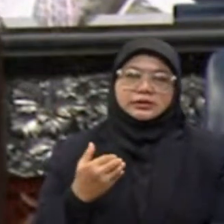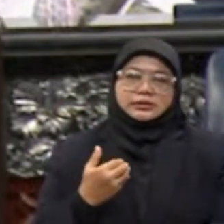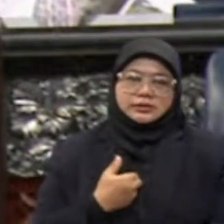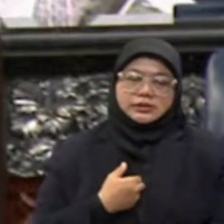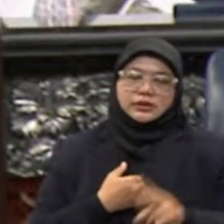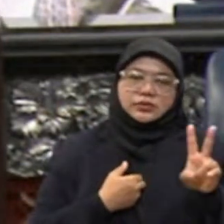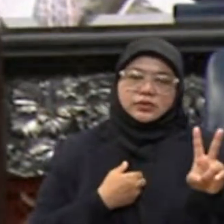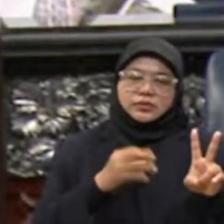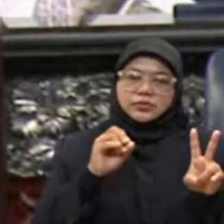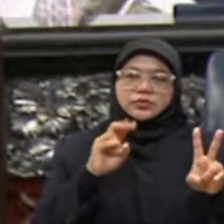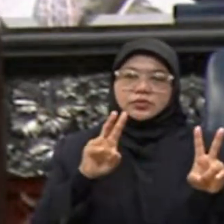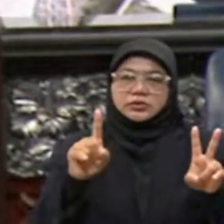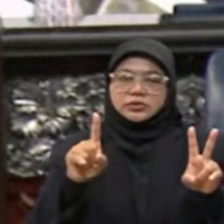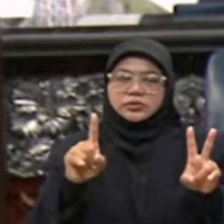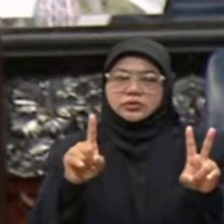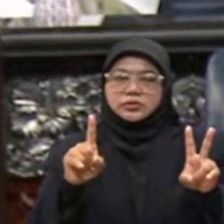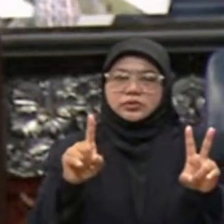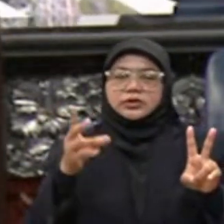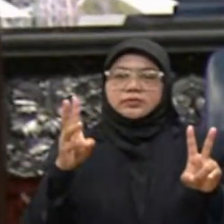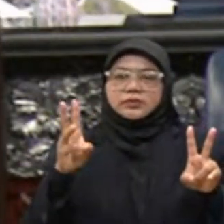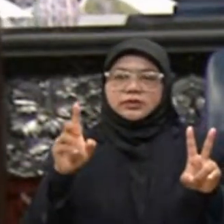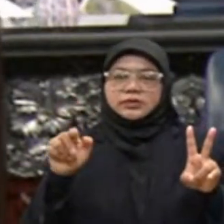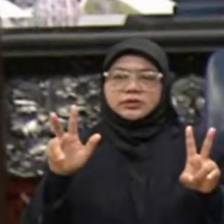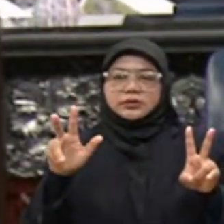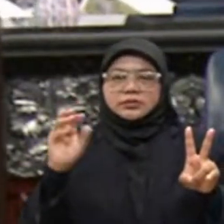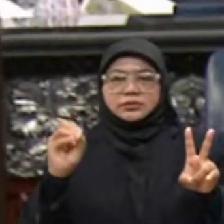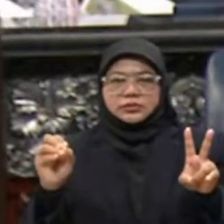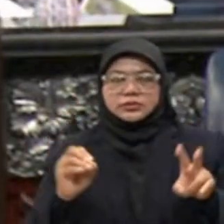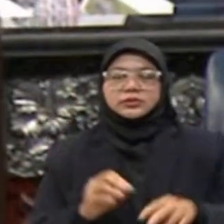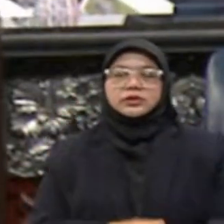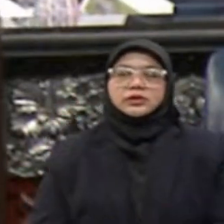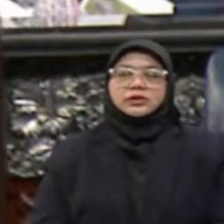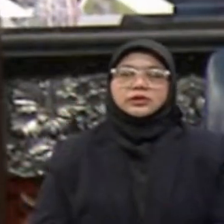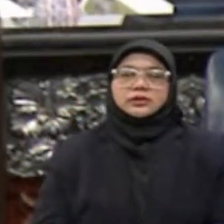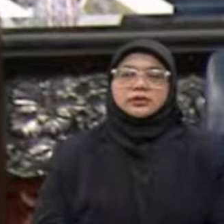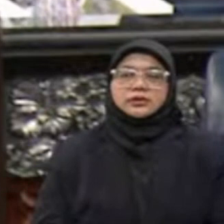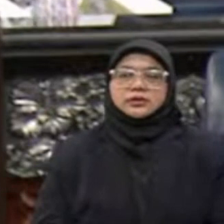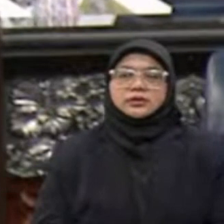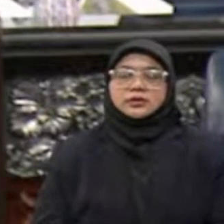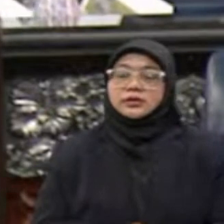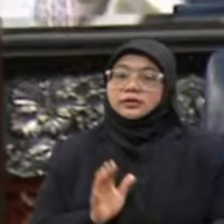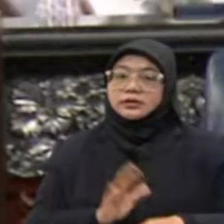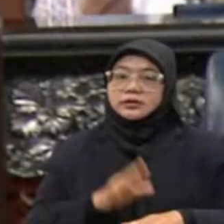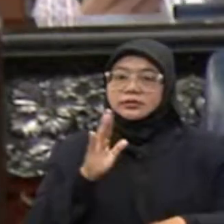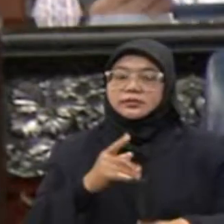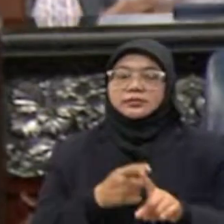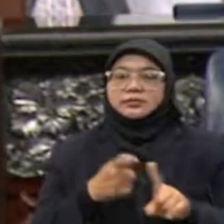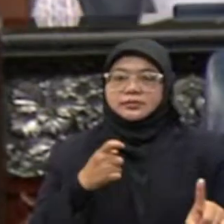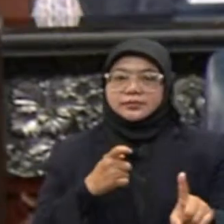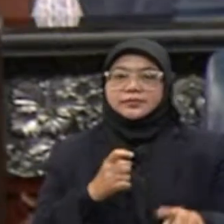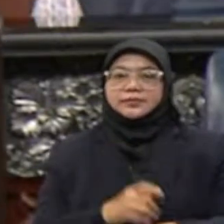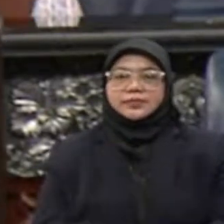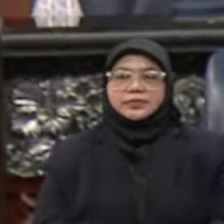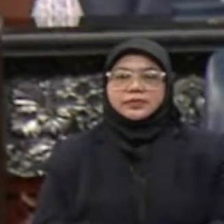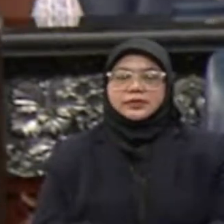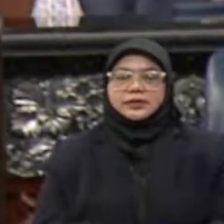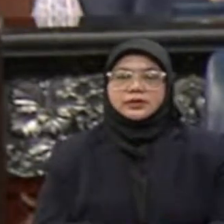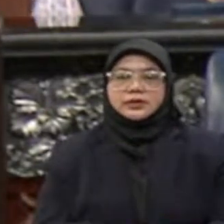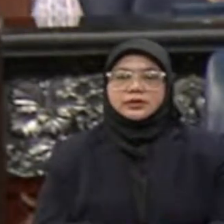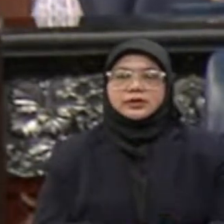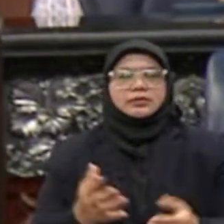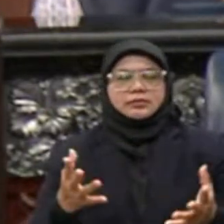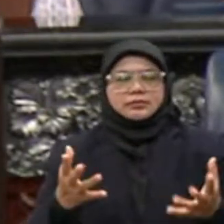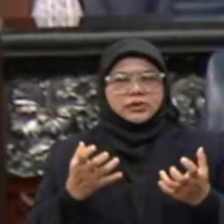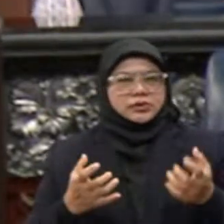20 21 16 bulan 300 berhasil dia melebihi daripada apa yang kita